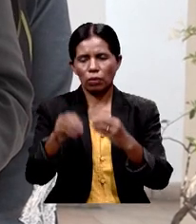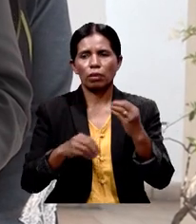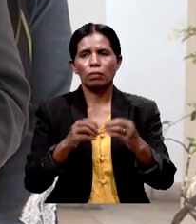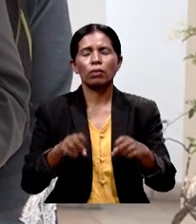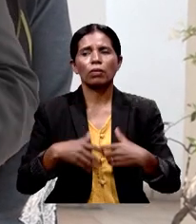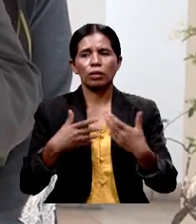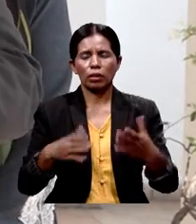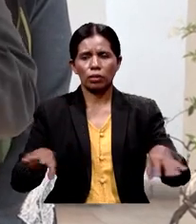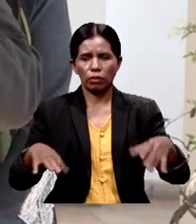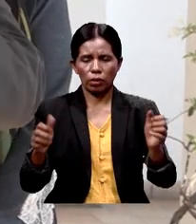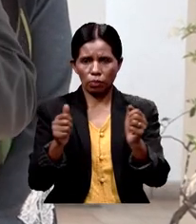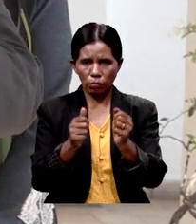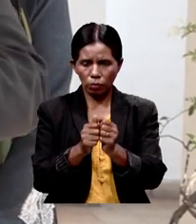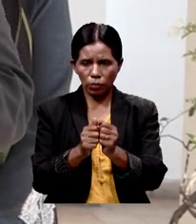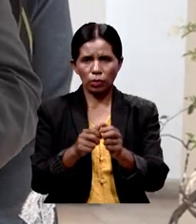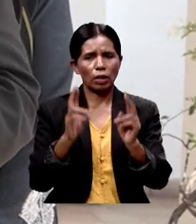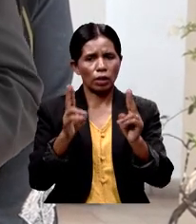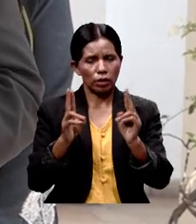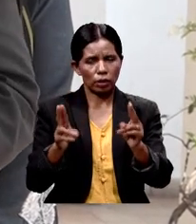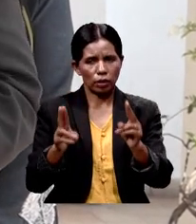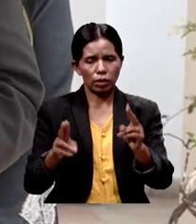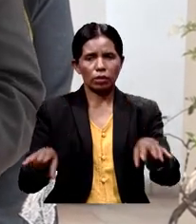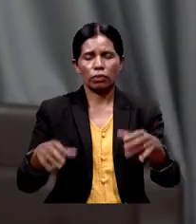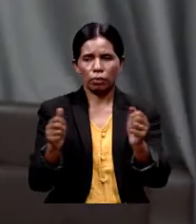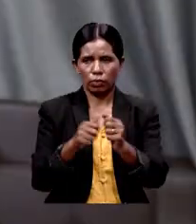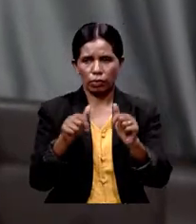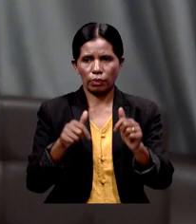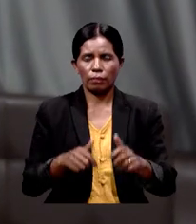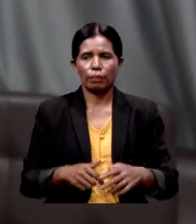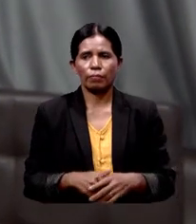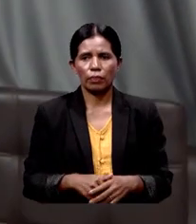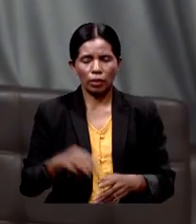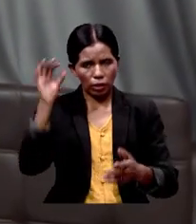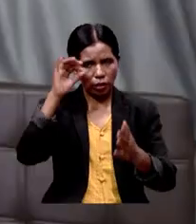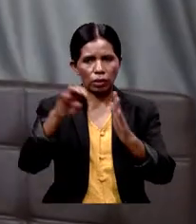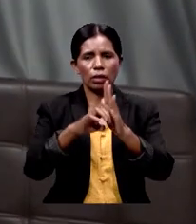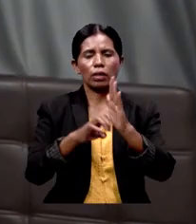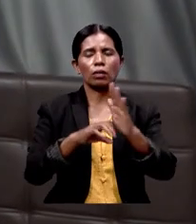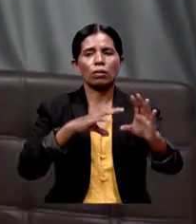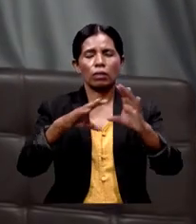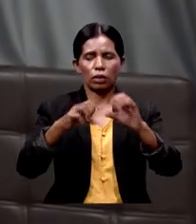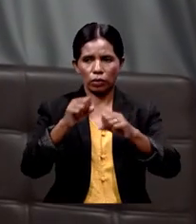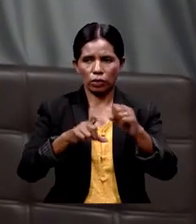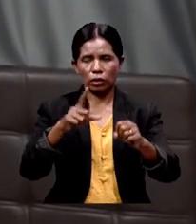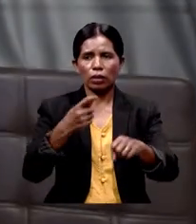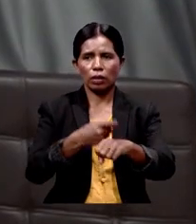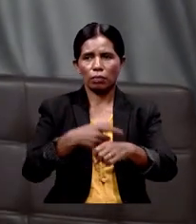secepat-cepatnya kita boleh gerakan E kerjaasama ini sekretar komunikas sosial